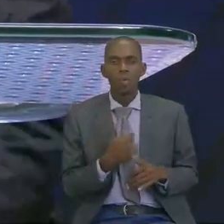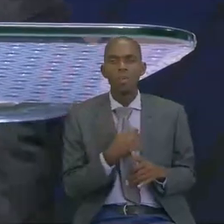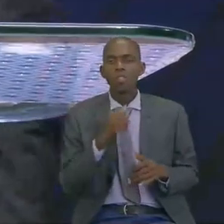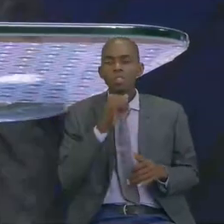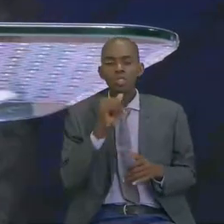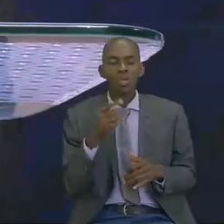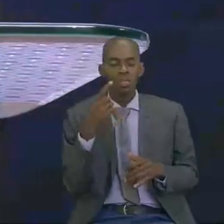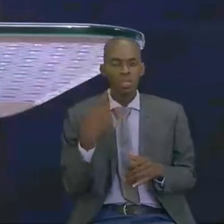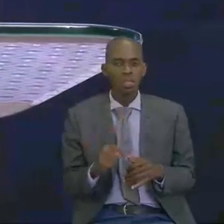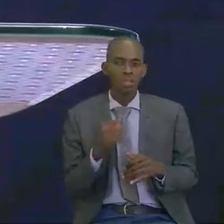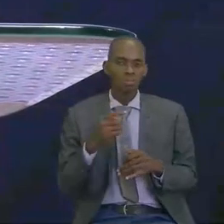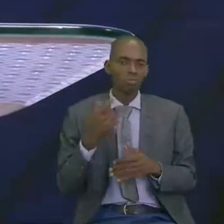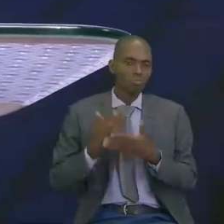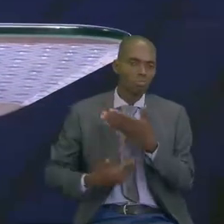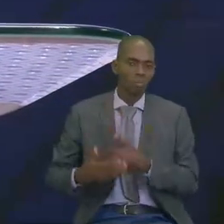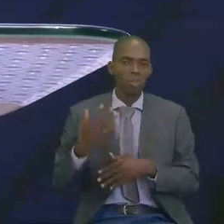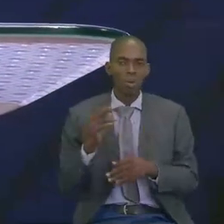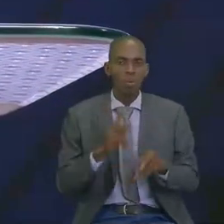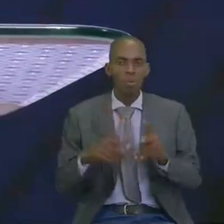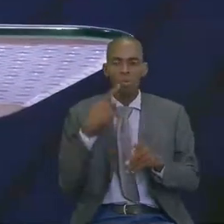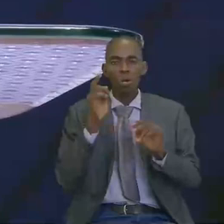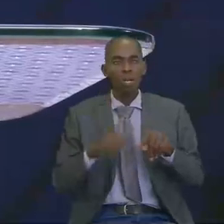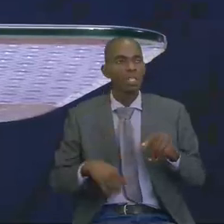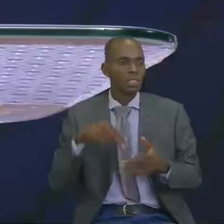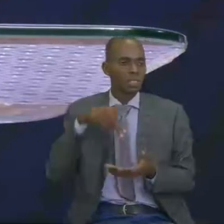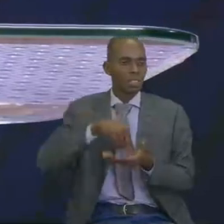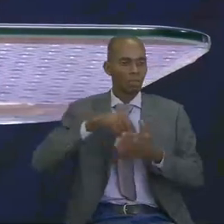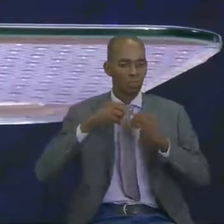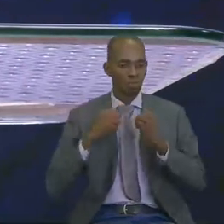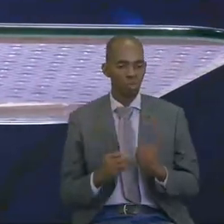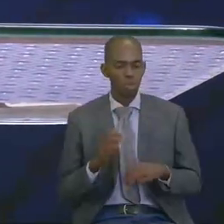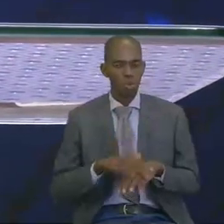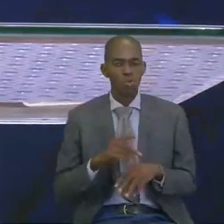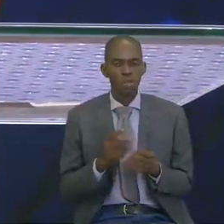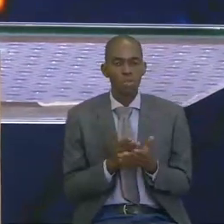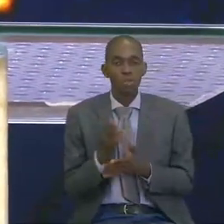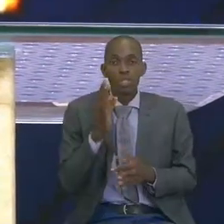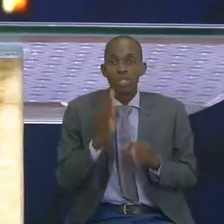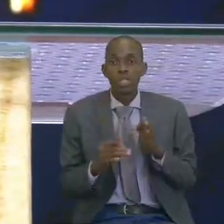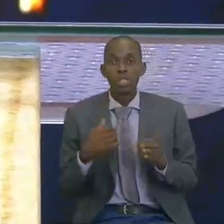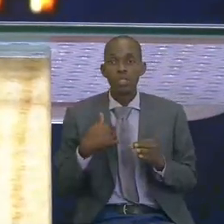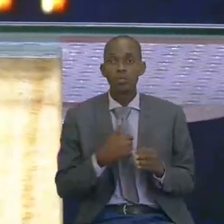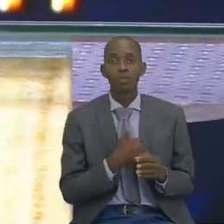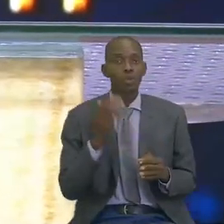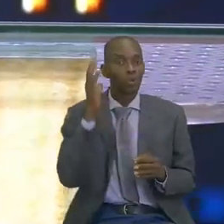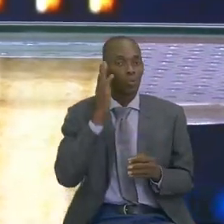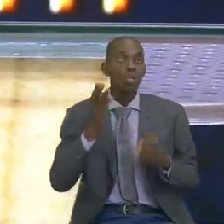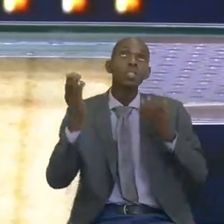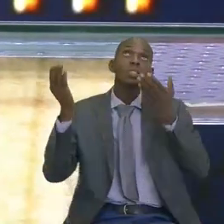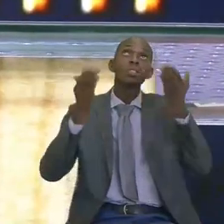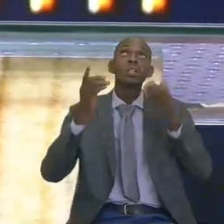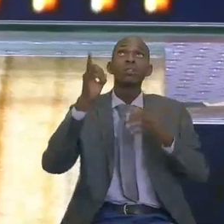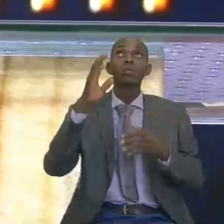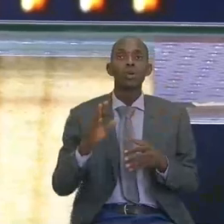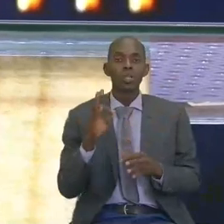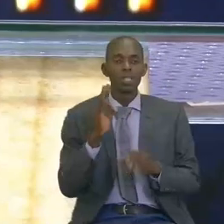qui ne peut pas se tenir de façon non compromettante sur la parole. Voyez, si on veut servir Dieu, si on